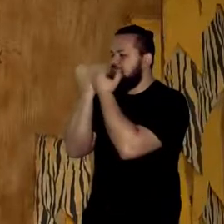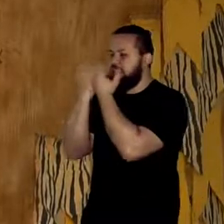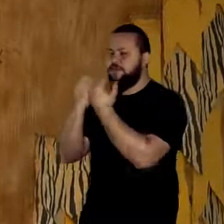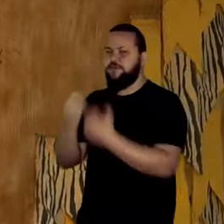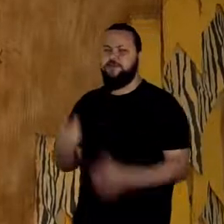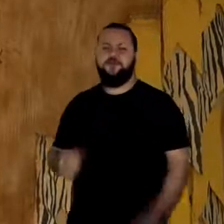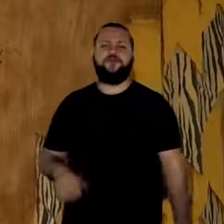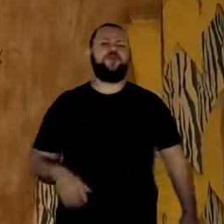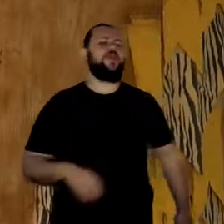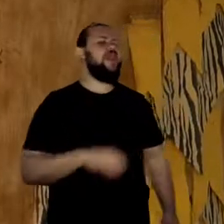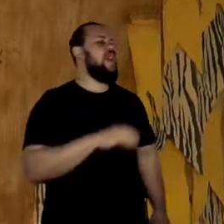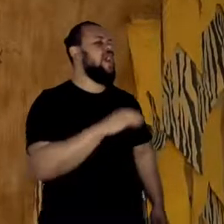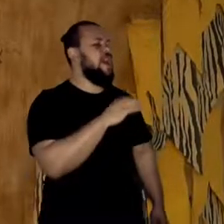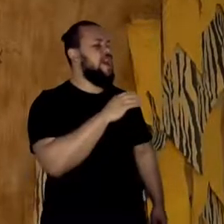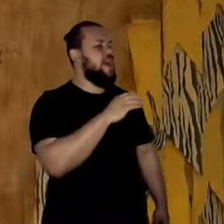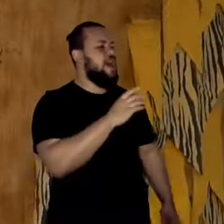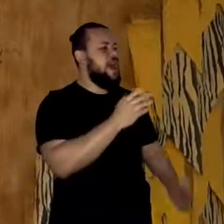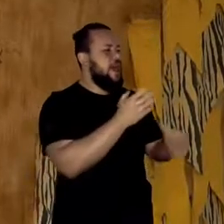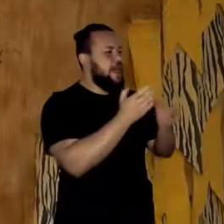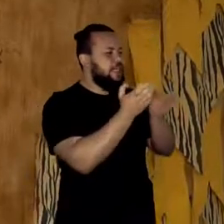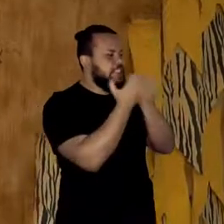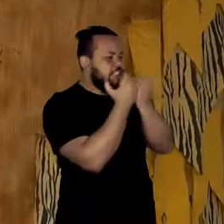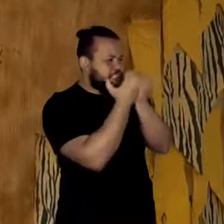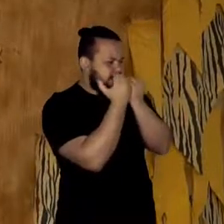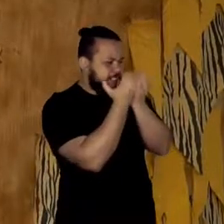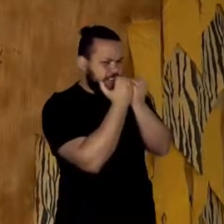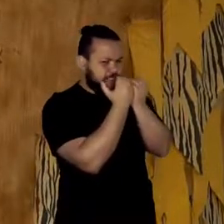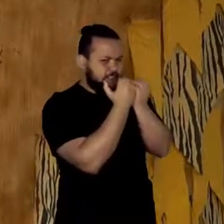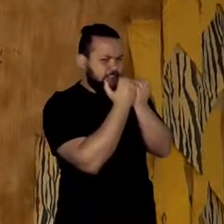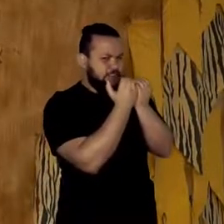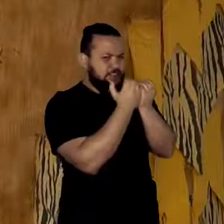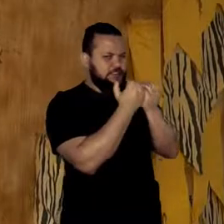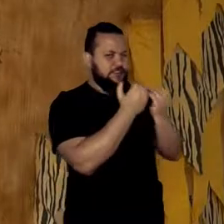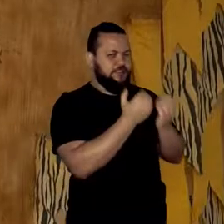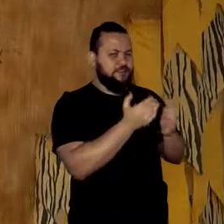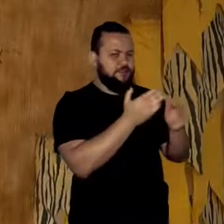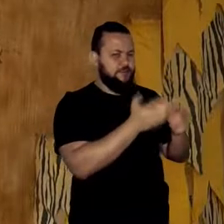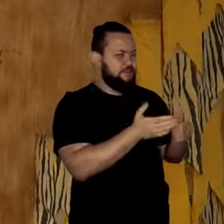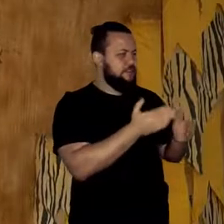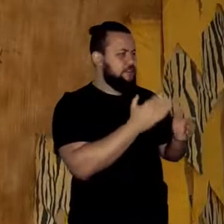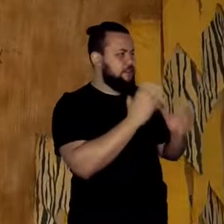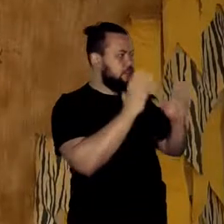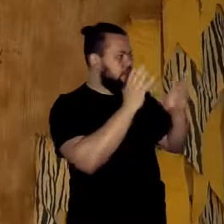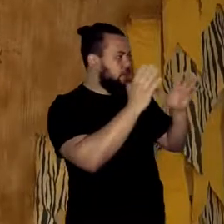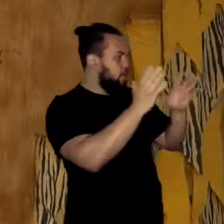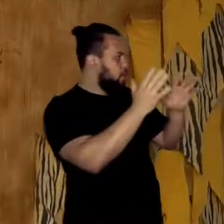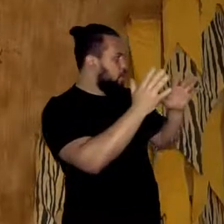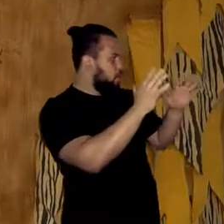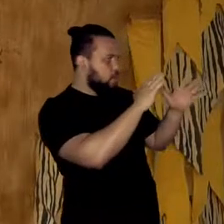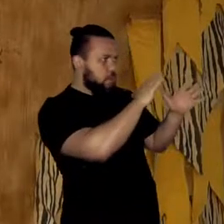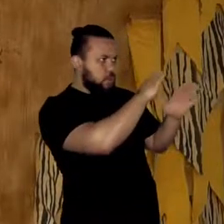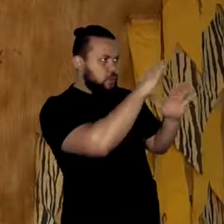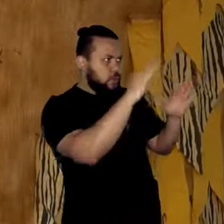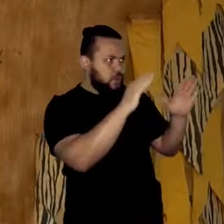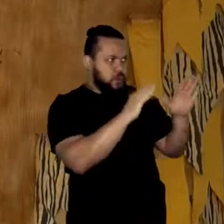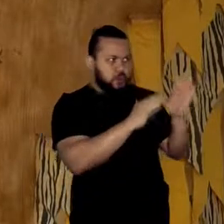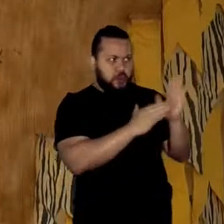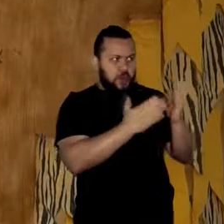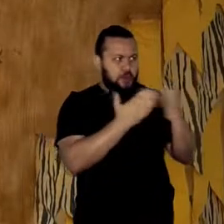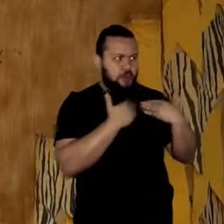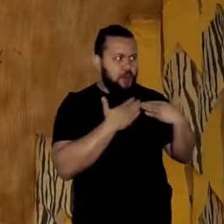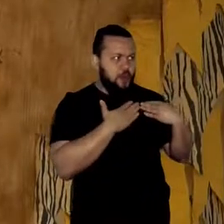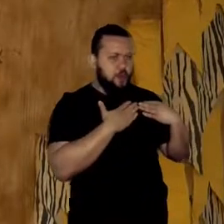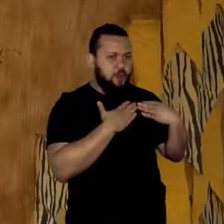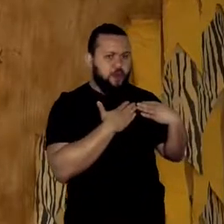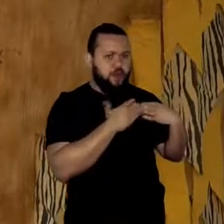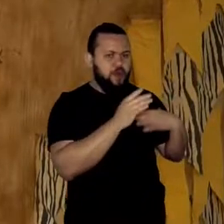Ah, ah, ah, ah. Tuyo, mio. Oh, tuyo, mio, tuyo, mio, tuyo, mio. Mm. No, no, no, no, no. Ah,